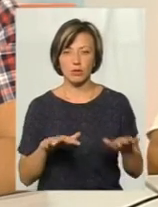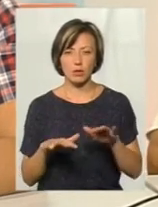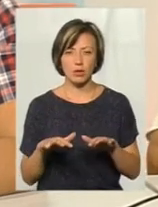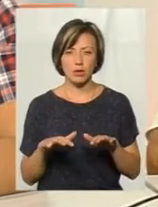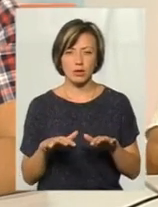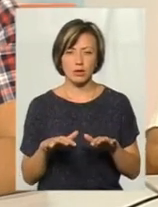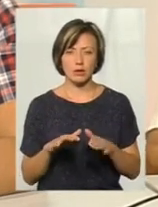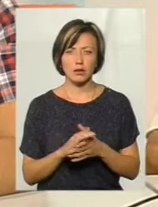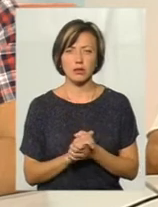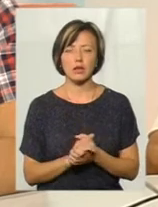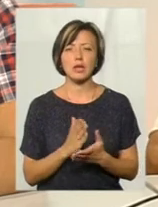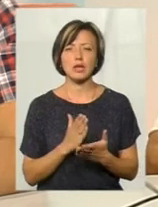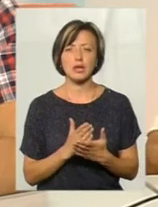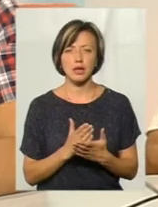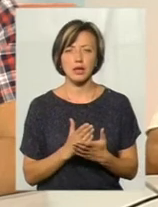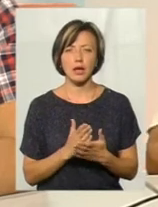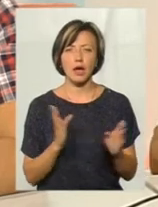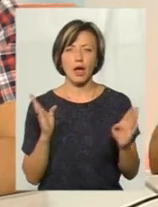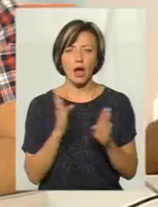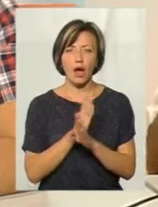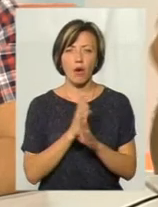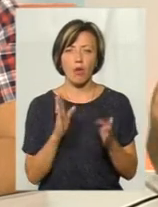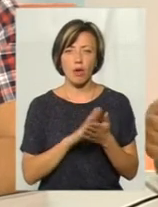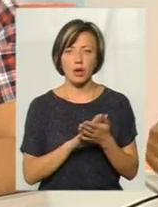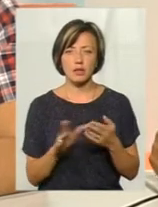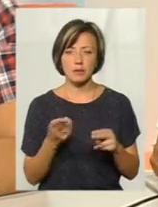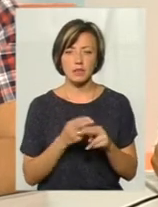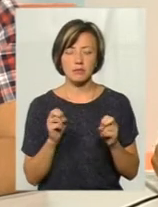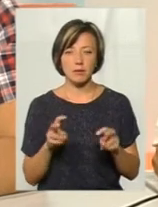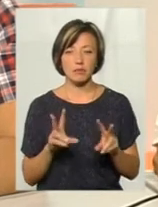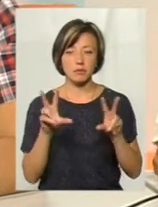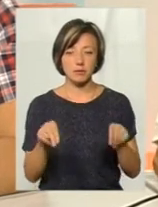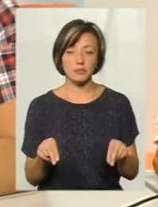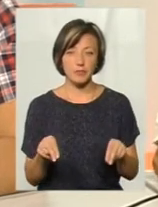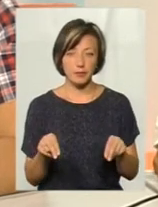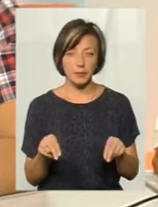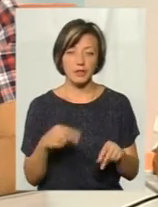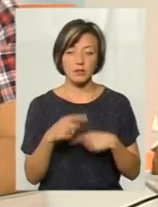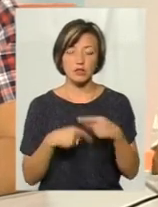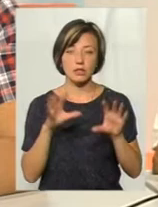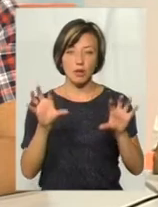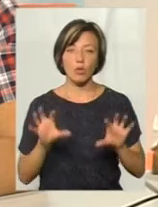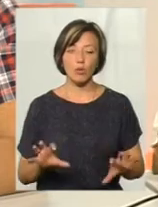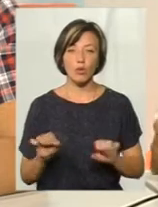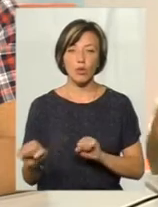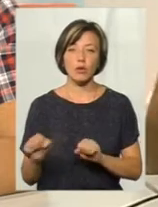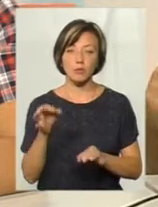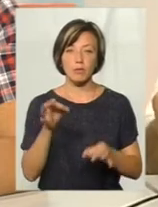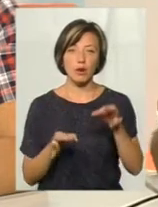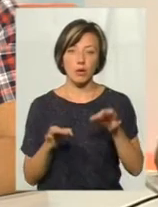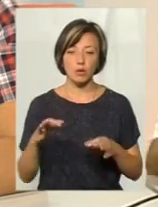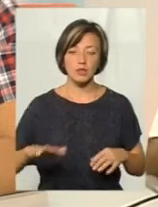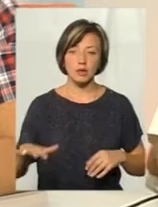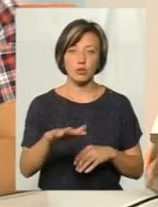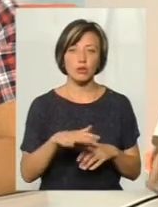і є серед них екологічна безпека. Вона прогарантувала через Конституцію, через закони про охорону навколишнього природного середовища,